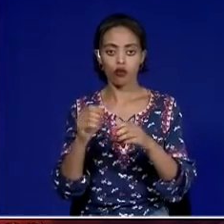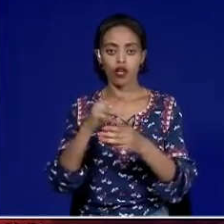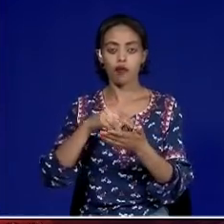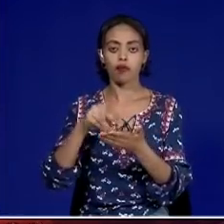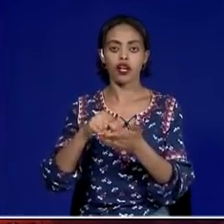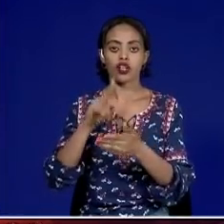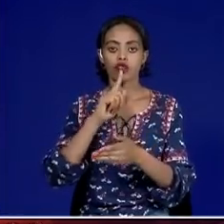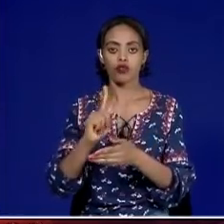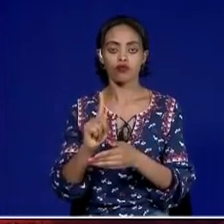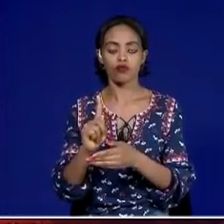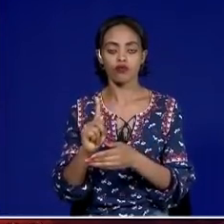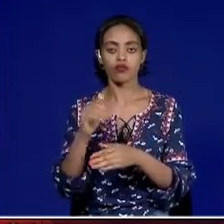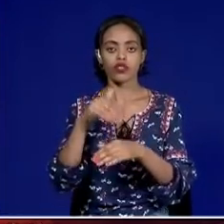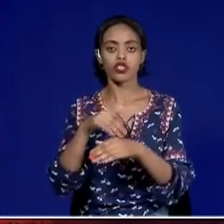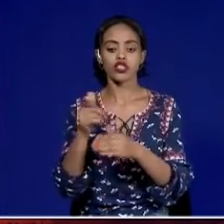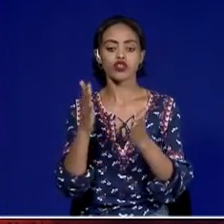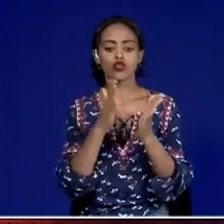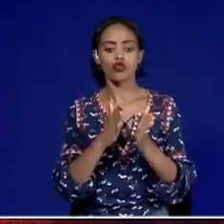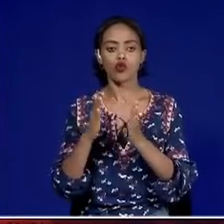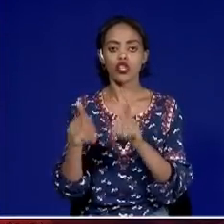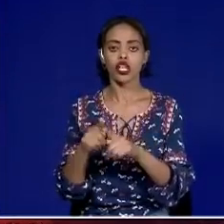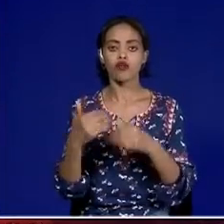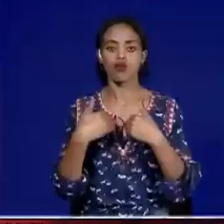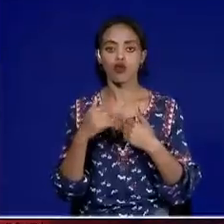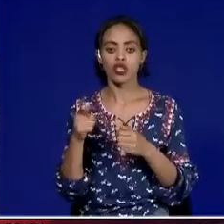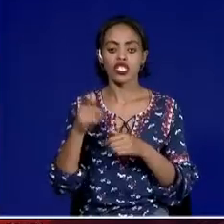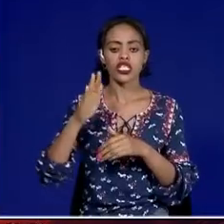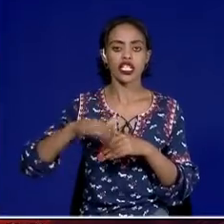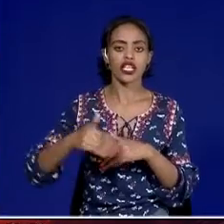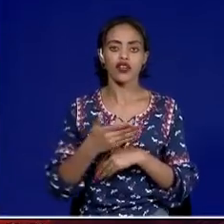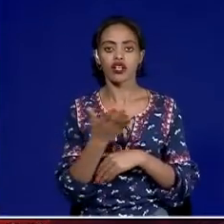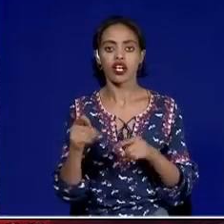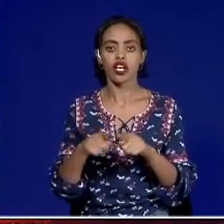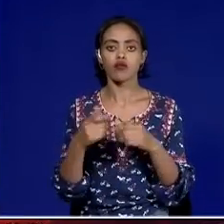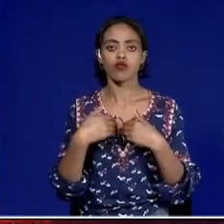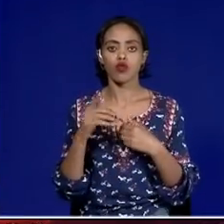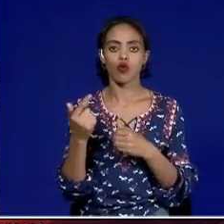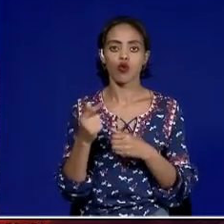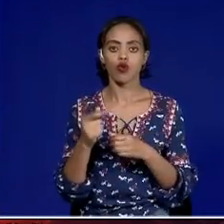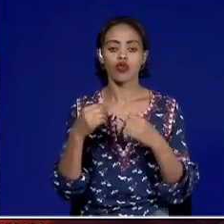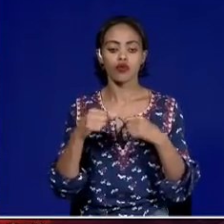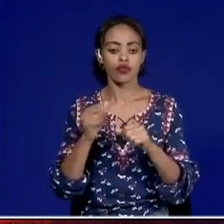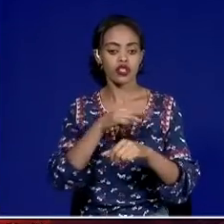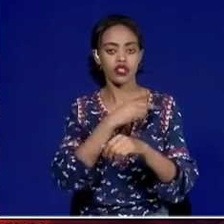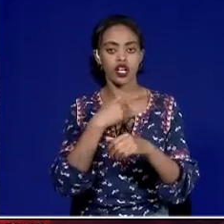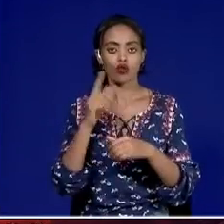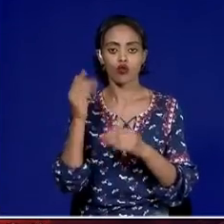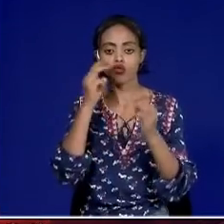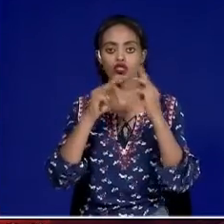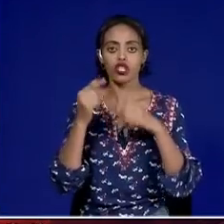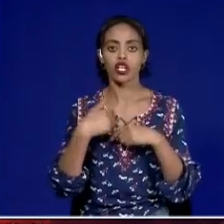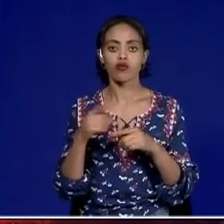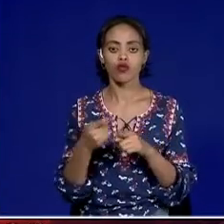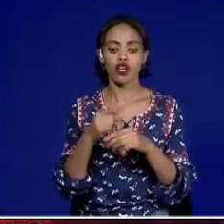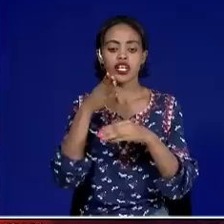ግን ቱሳም ክስተንት እቲ ድልውነት ከምለሎ ዝተርፍ ነገራት ከምለሎ ክሪቲካል ዝኾኑ ፔሽንት ተሃልዮም ችግር ከምለሎ ለሪ መፅናዓት